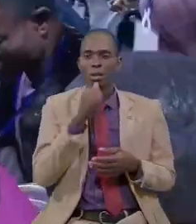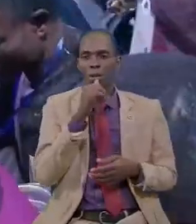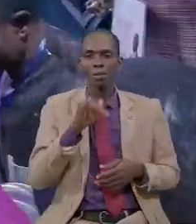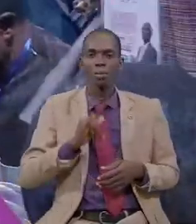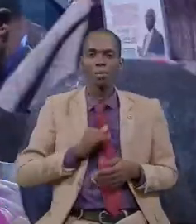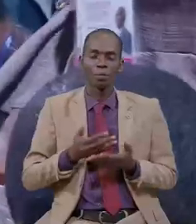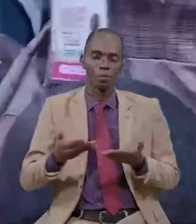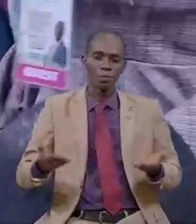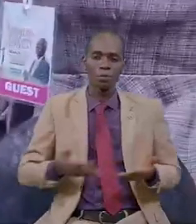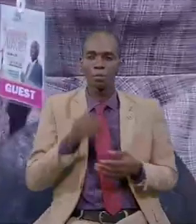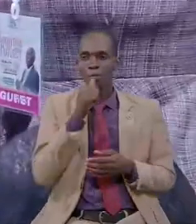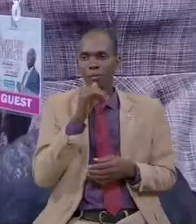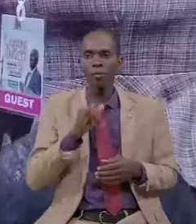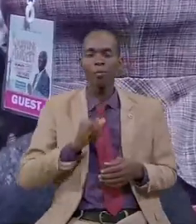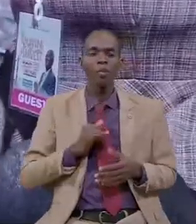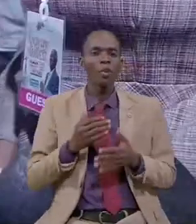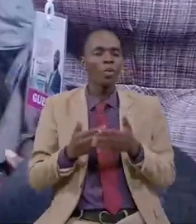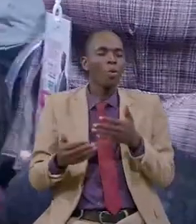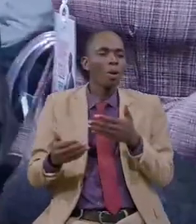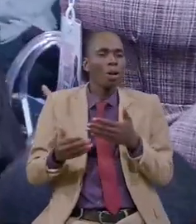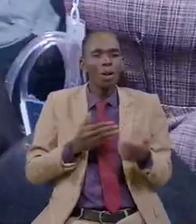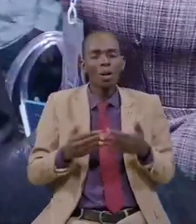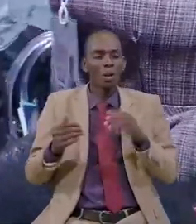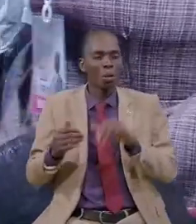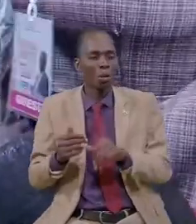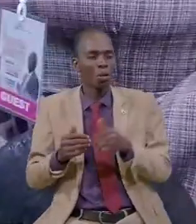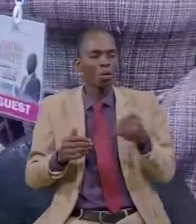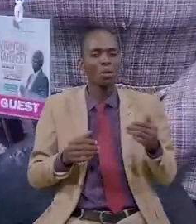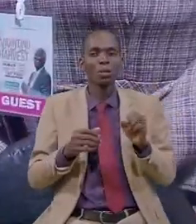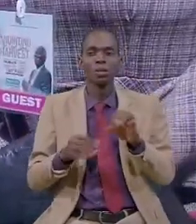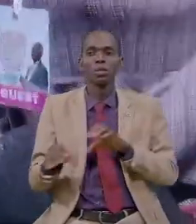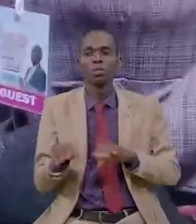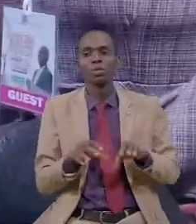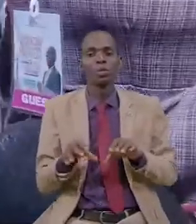voici, me voici. Quels que soient les autres fonds,